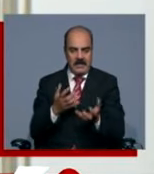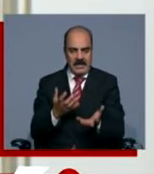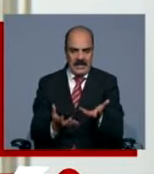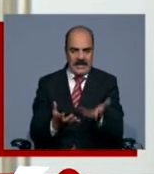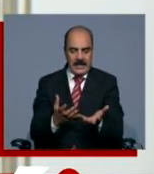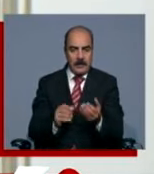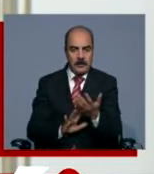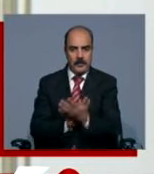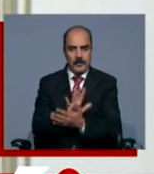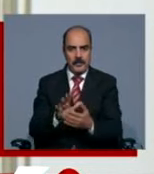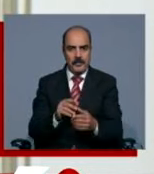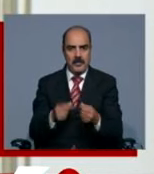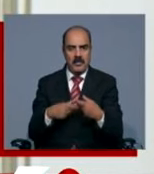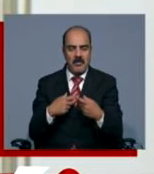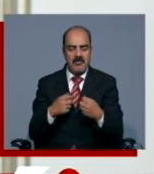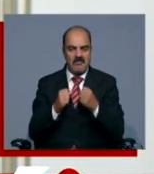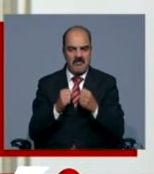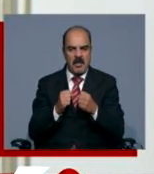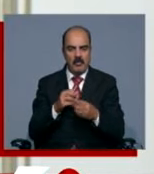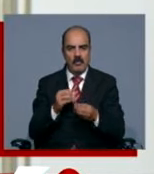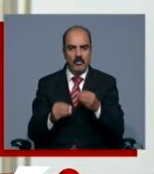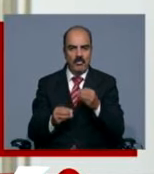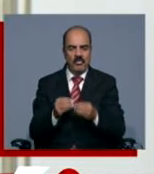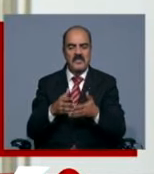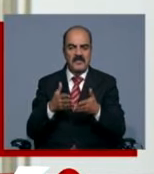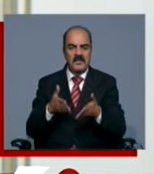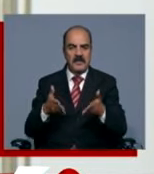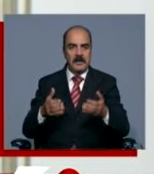دولية متعاقبة وغير مسبوقة،